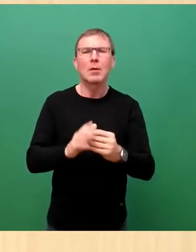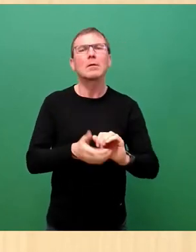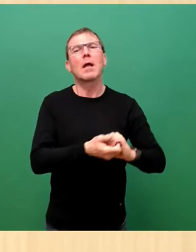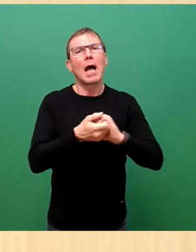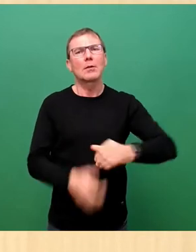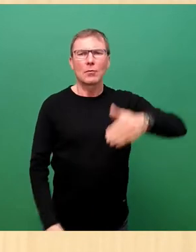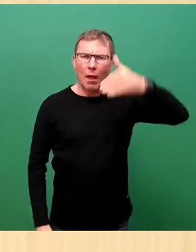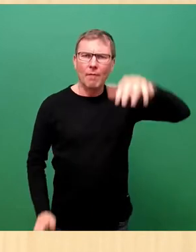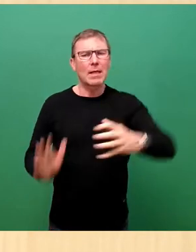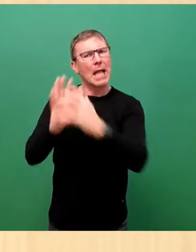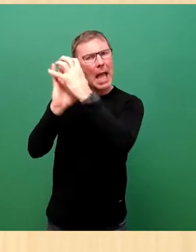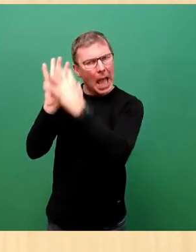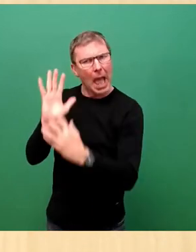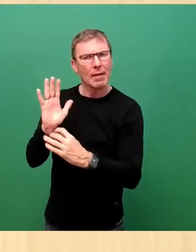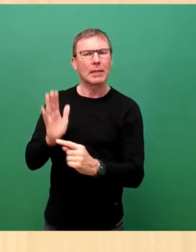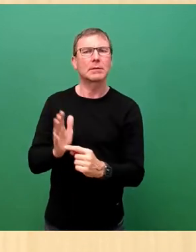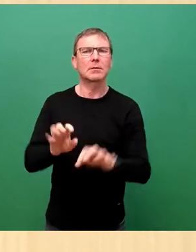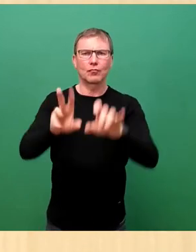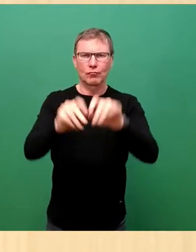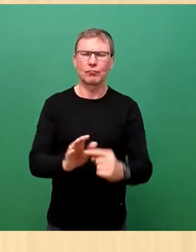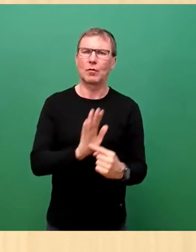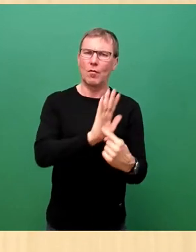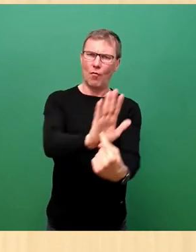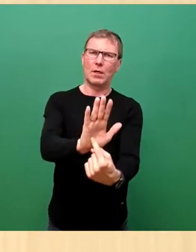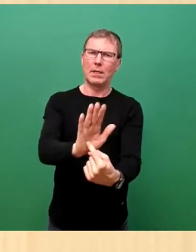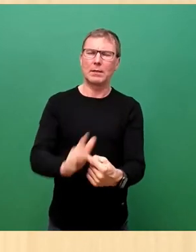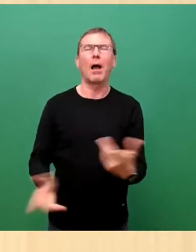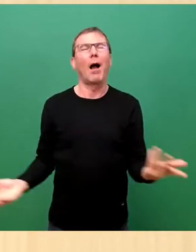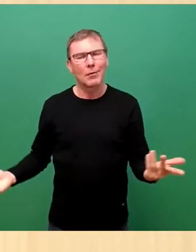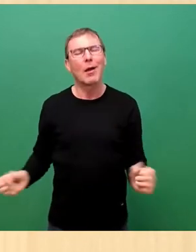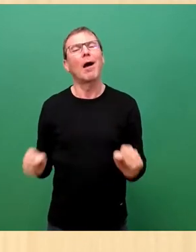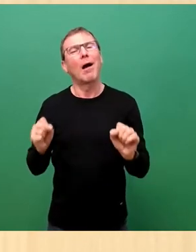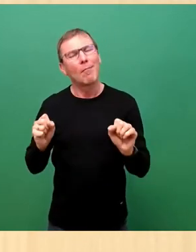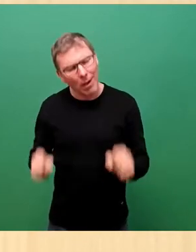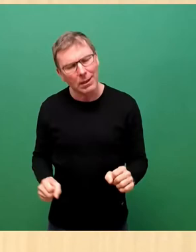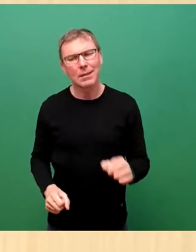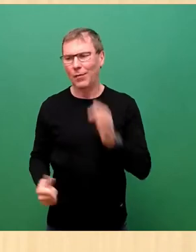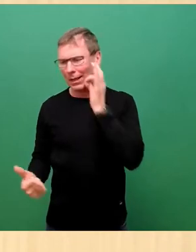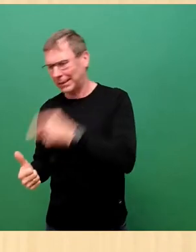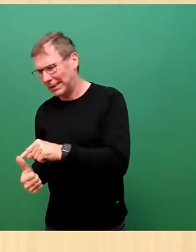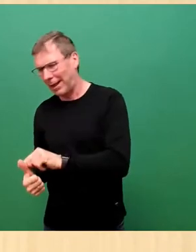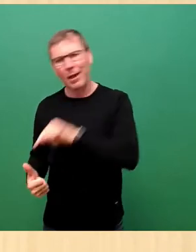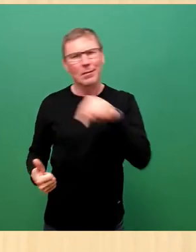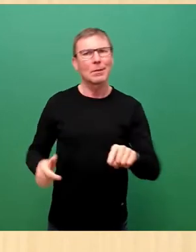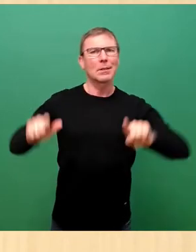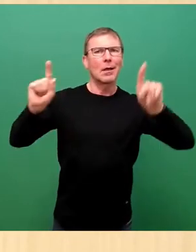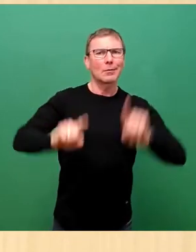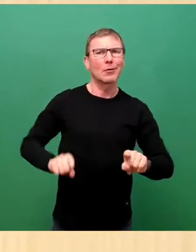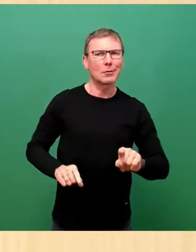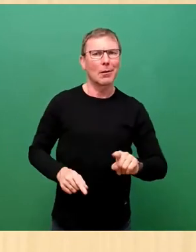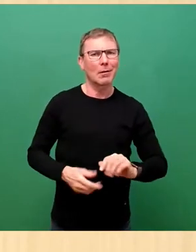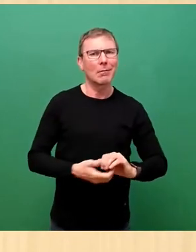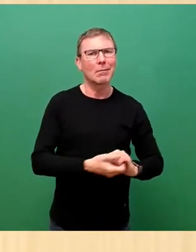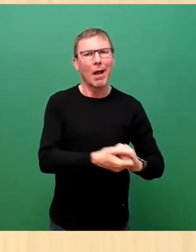Text vorgelegt. Wir konnten auch sehen, man kann sich von Dienstag bis Donnerstag auf einen einigungsfähigen